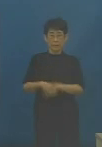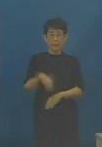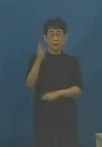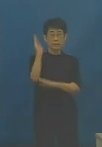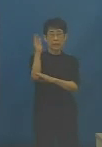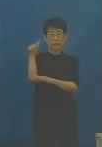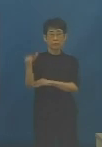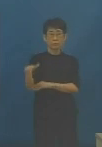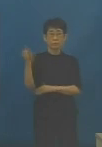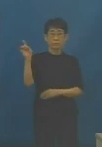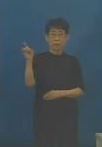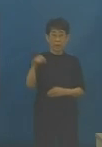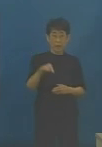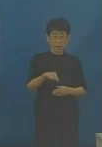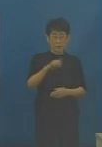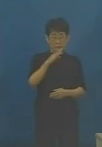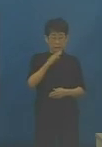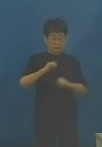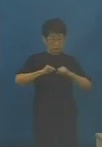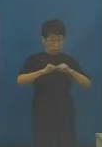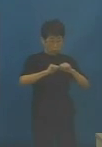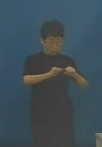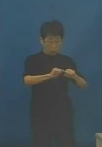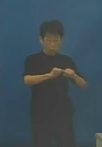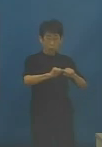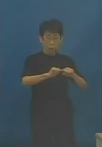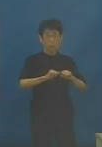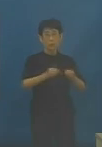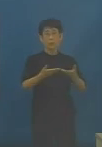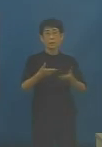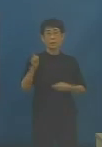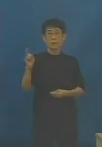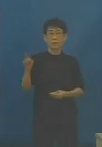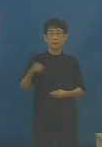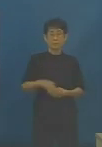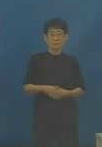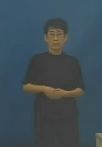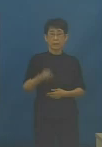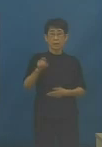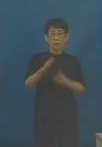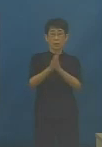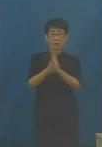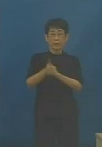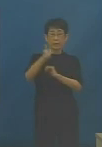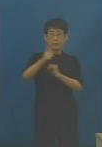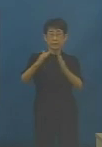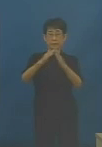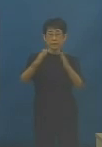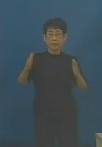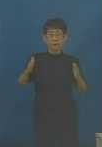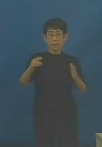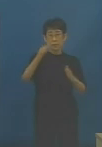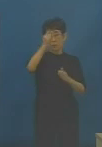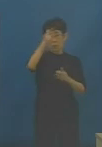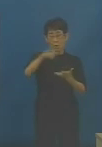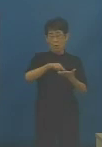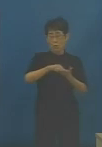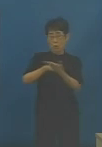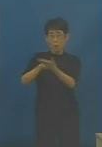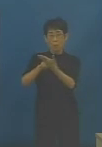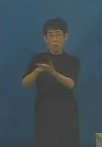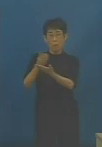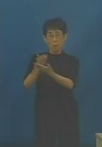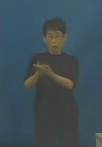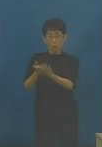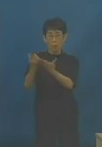を実際に実行していただいたということでありまして、これは知事会の要望にまさに基づくものだと思います